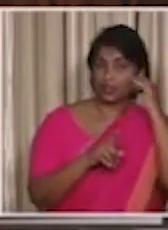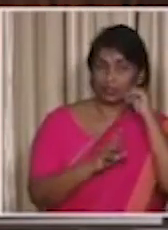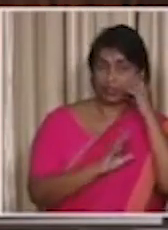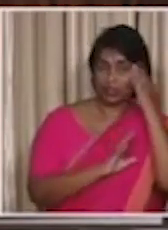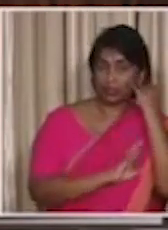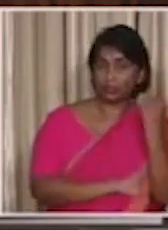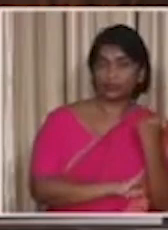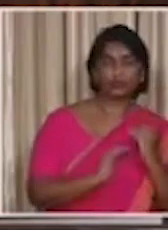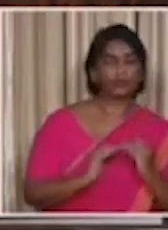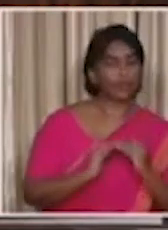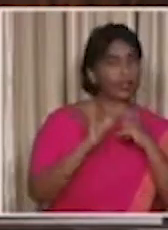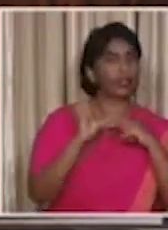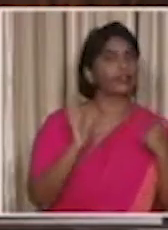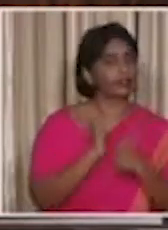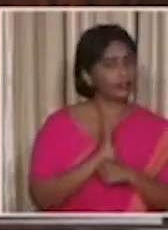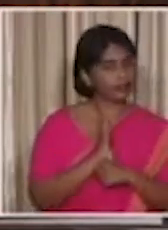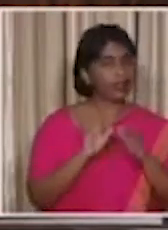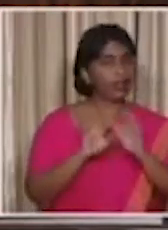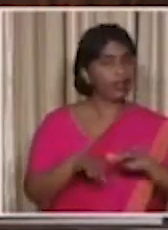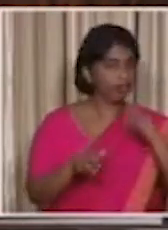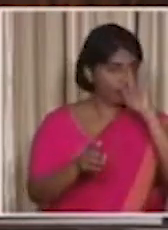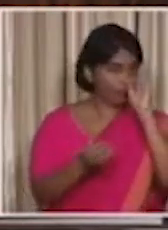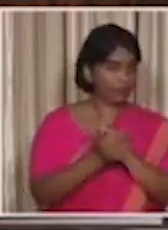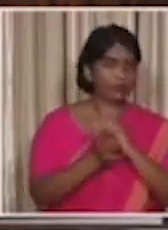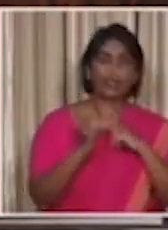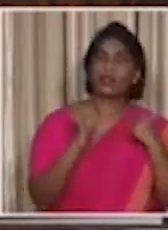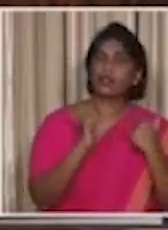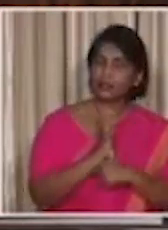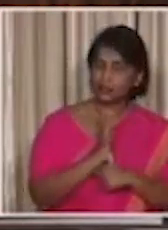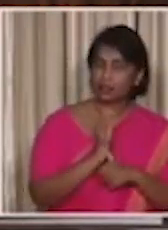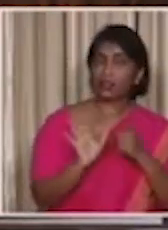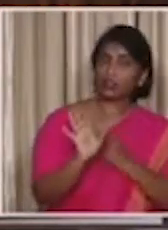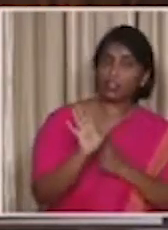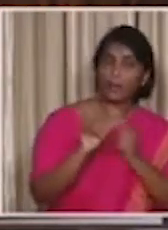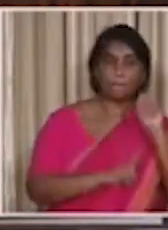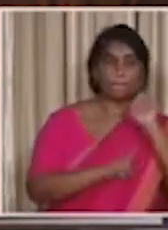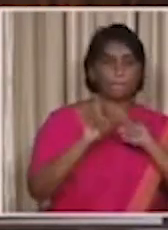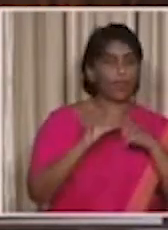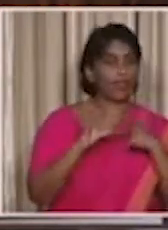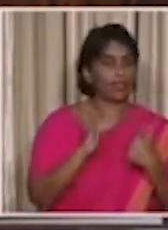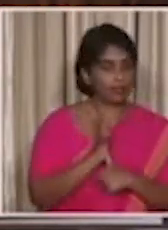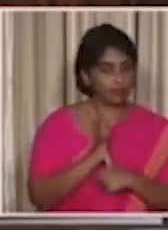සවිබල ගැන්වීමේ පනත, ළමා ආරක්ෂණ පනත, යෝන් පාලිමේන්තු පනත,